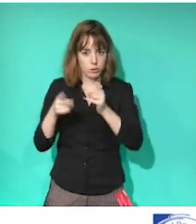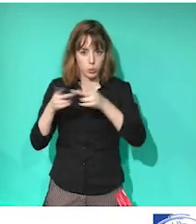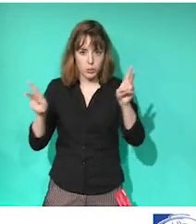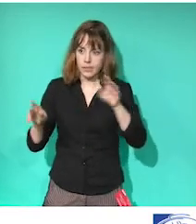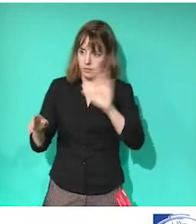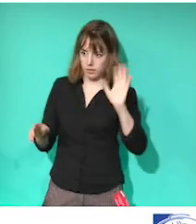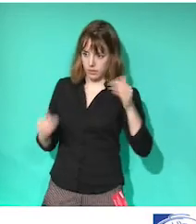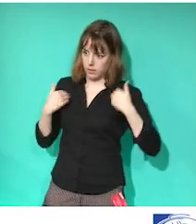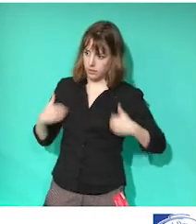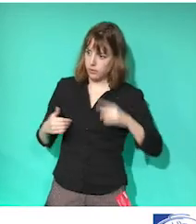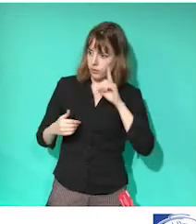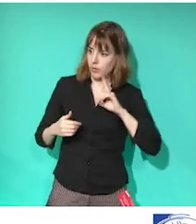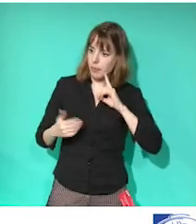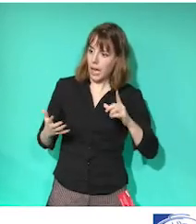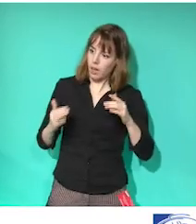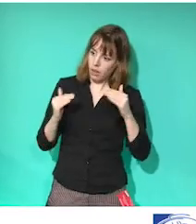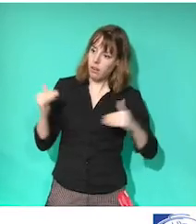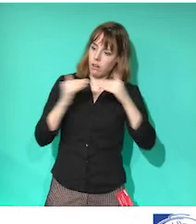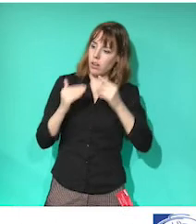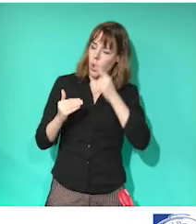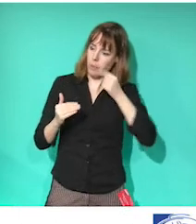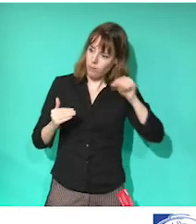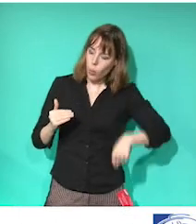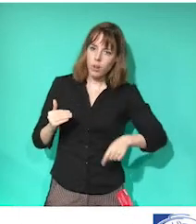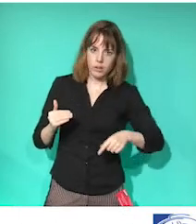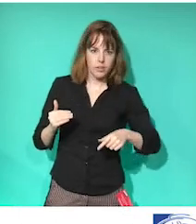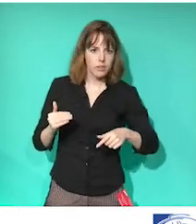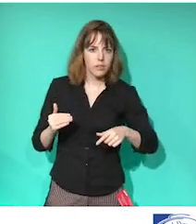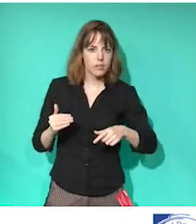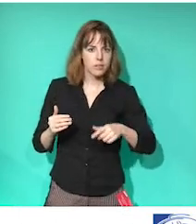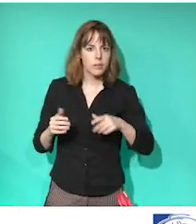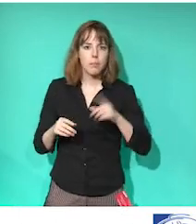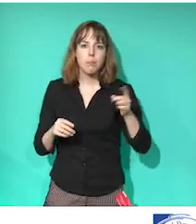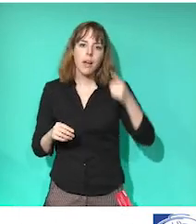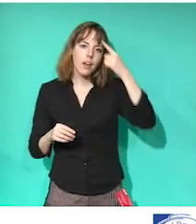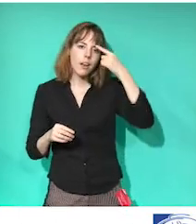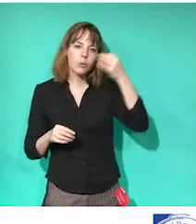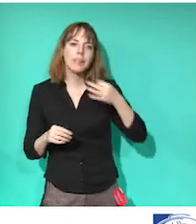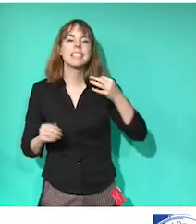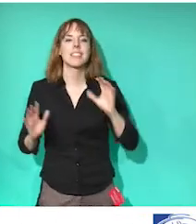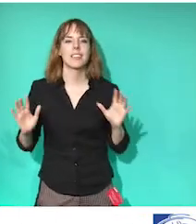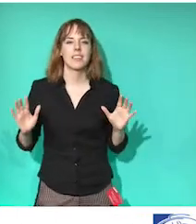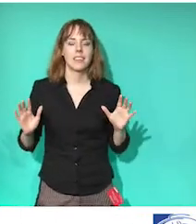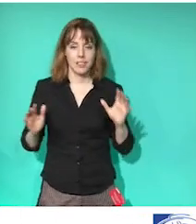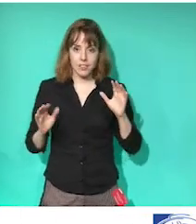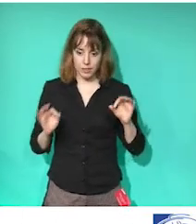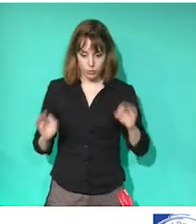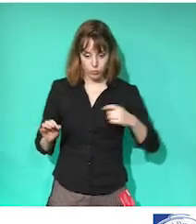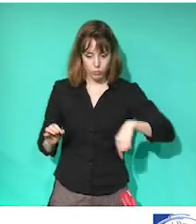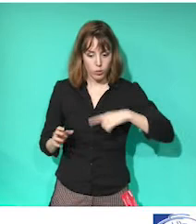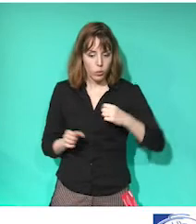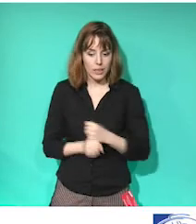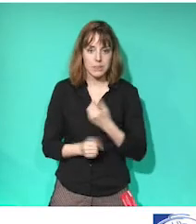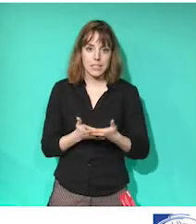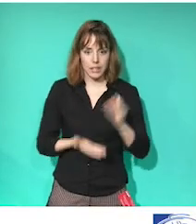doivent porter l'égalité entre les femmes et les hommes. Et je crois que, de ce point de vue-là, nous avons réussi. Et